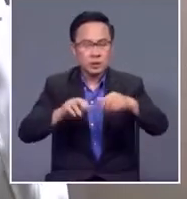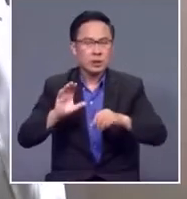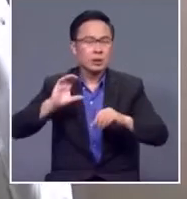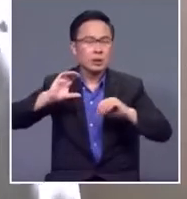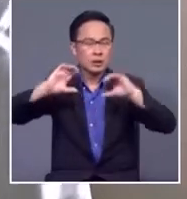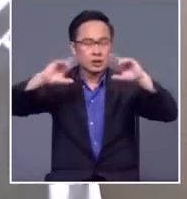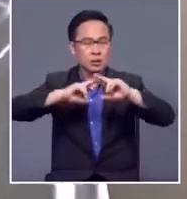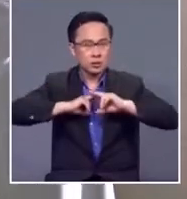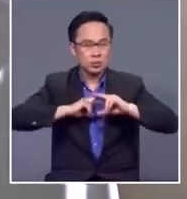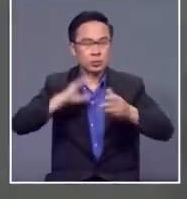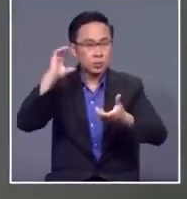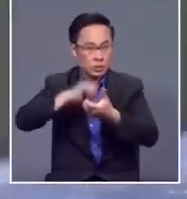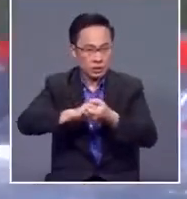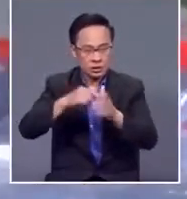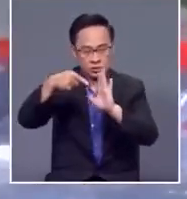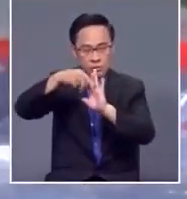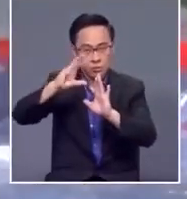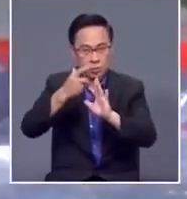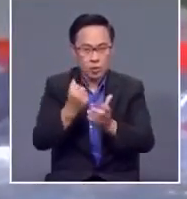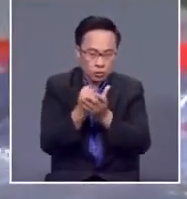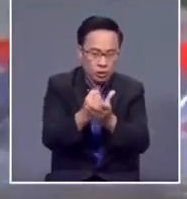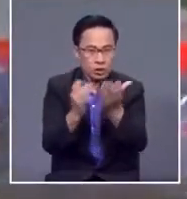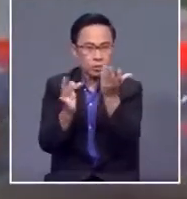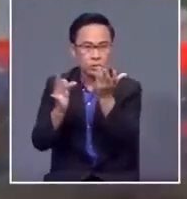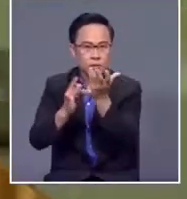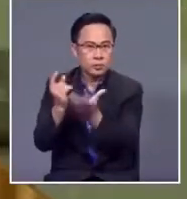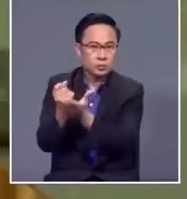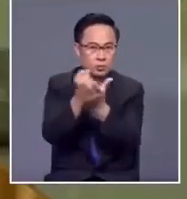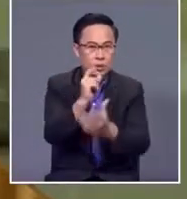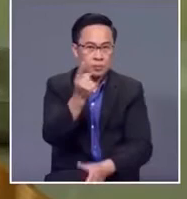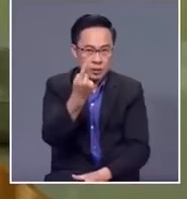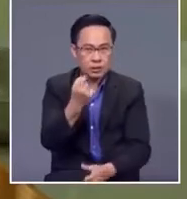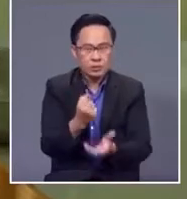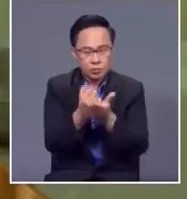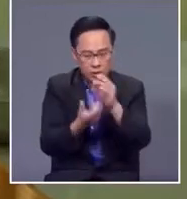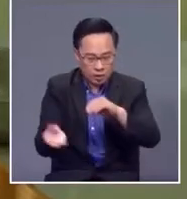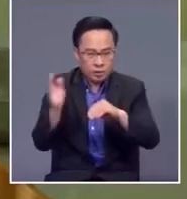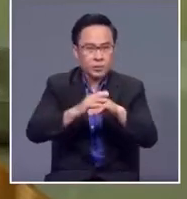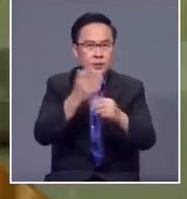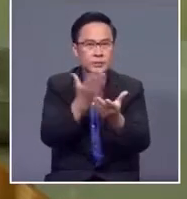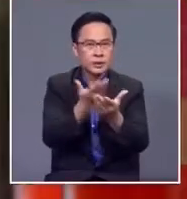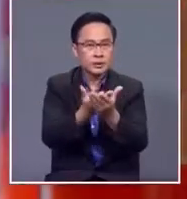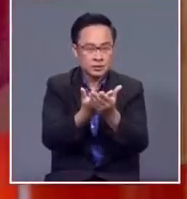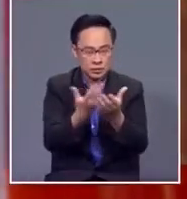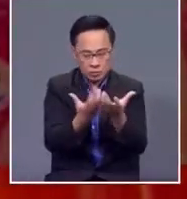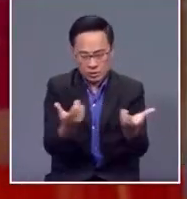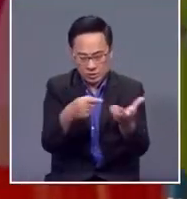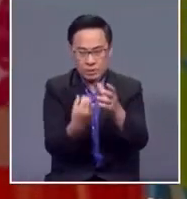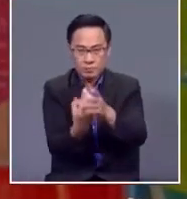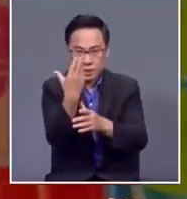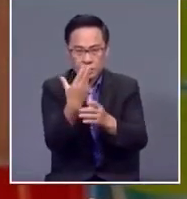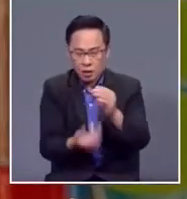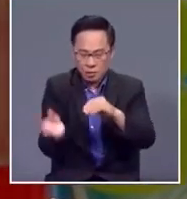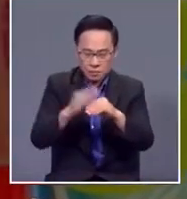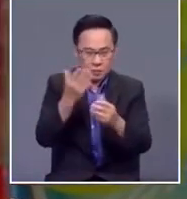นะครับก็ได้มาช่วยในการนำนวัตกรรมใหม่ๆนะครับมาเพื่อเพิ่มมูลค่าของผลผลิตต่างๆ